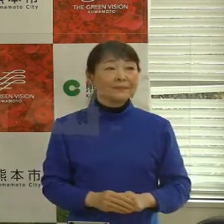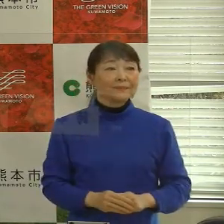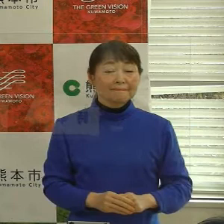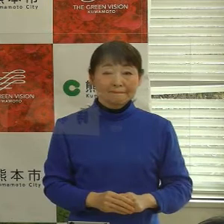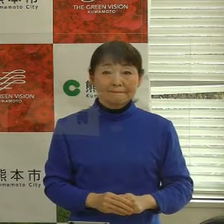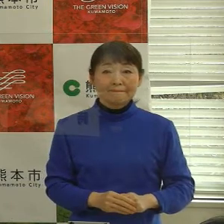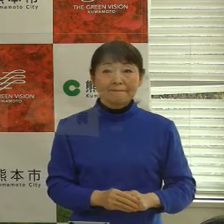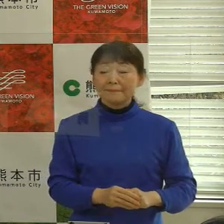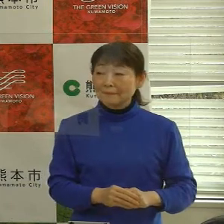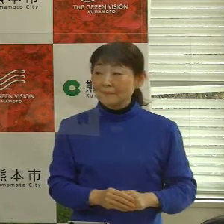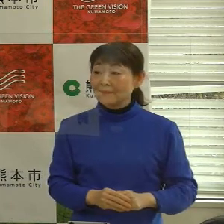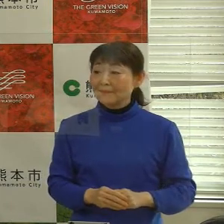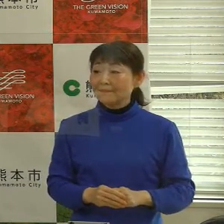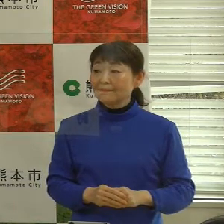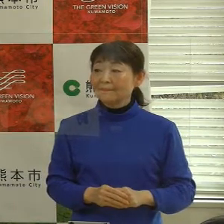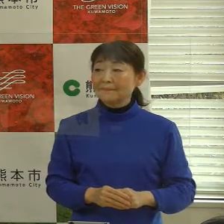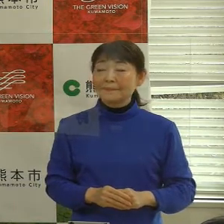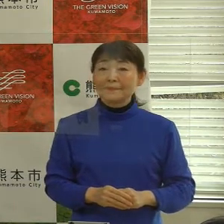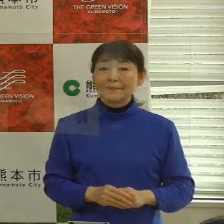じゃあ小林さんどうぞ。